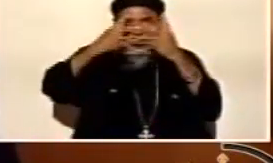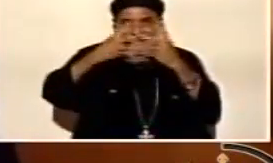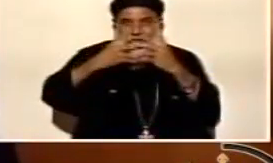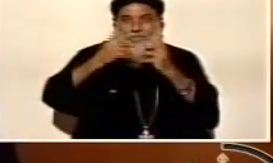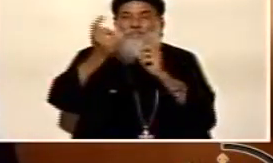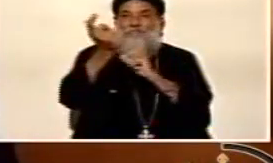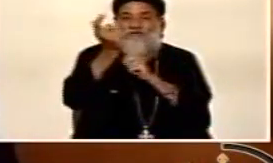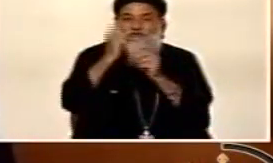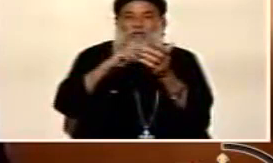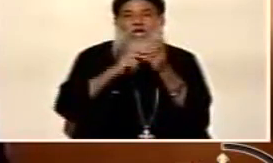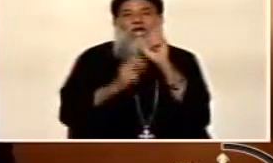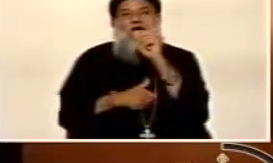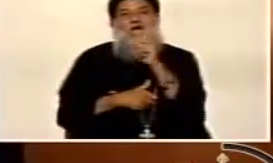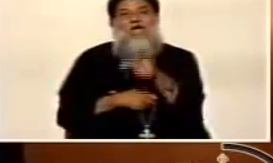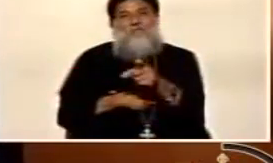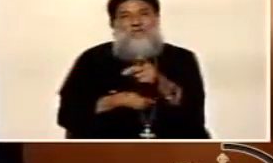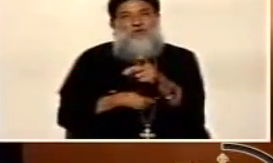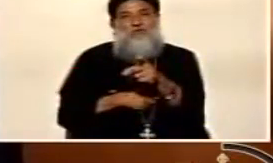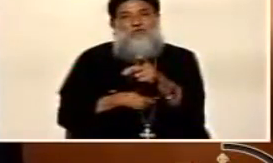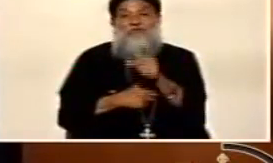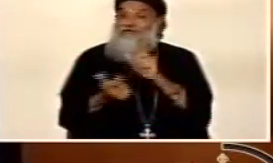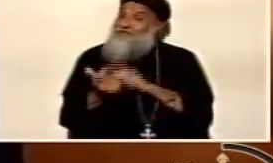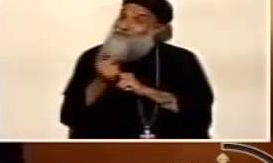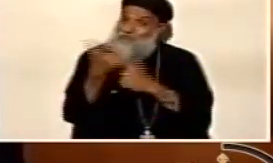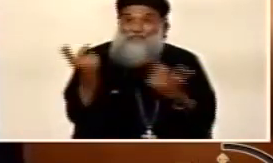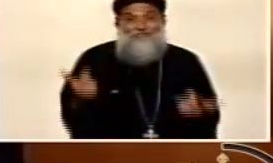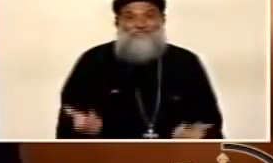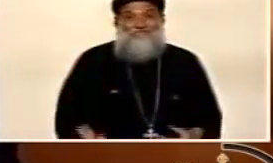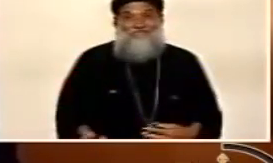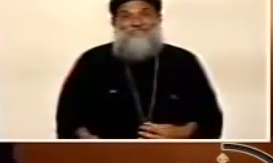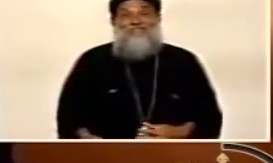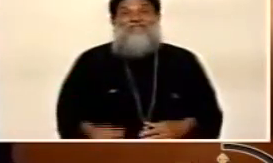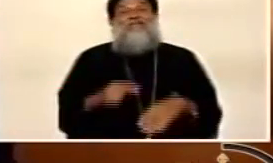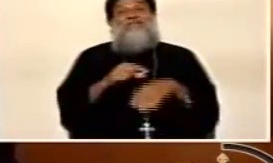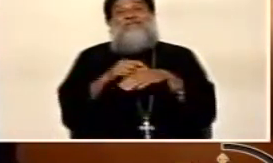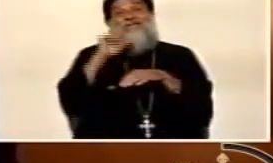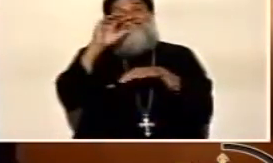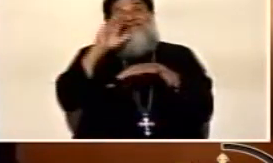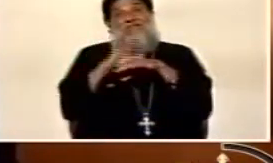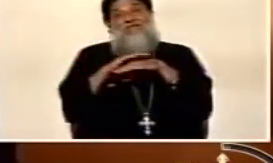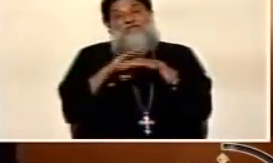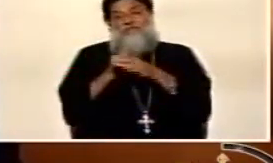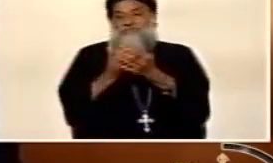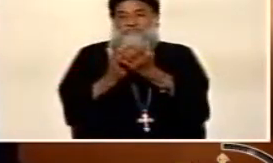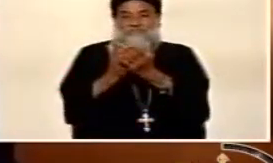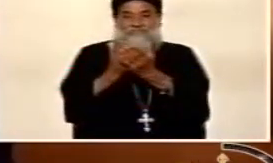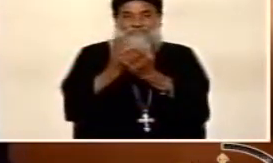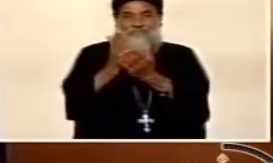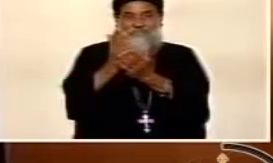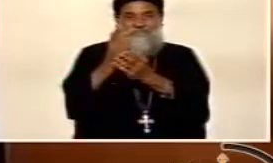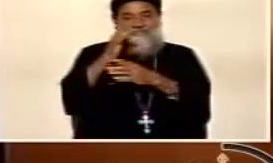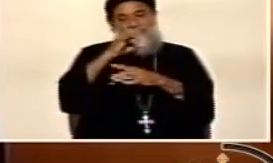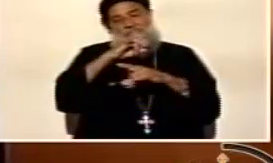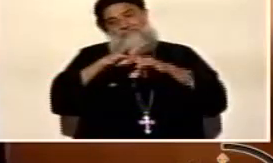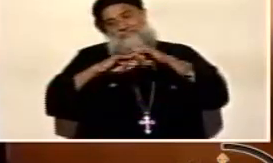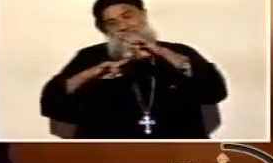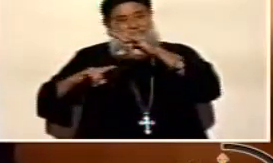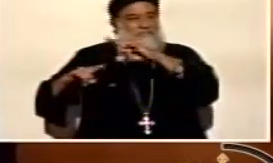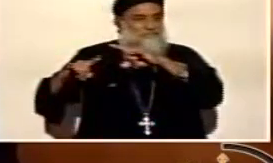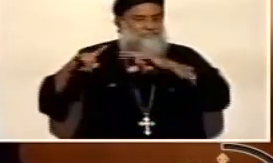حطها، يعني أن الإنسان في خدمته لا يبحث عن